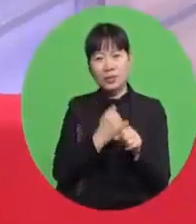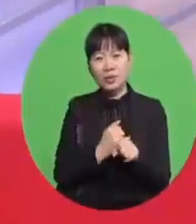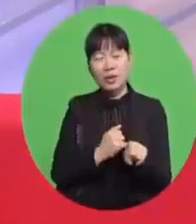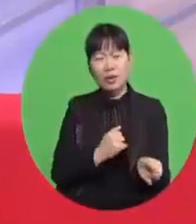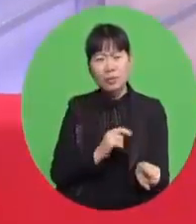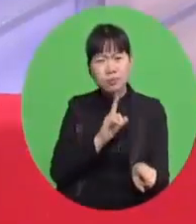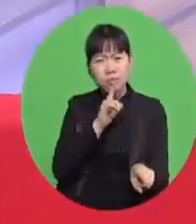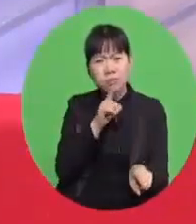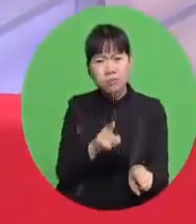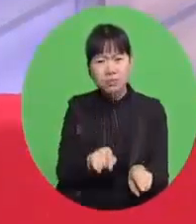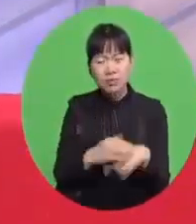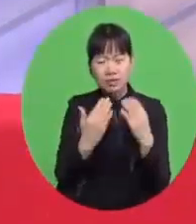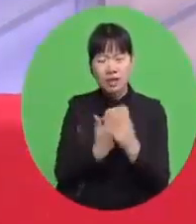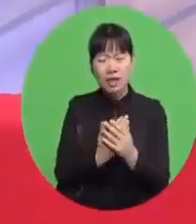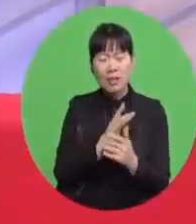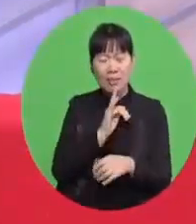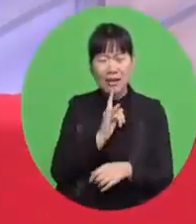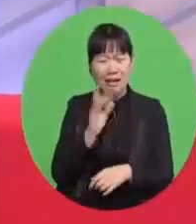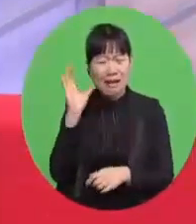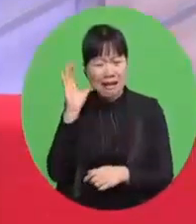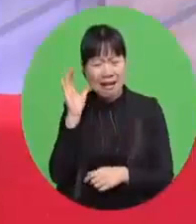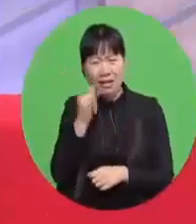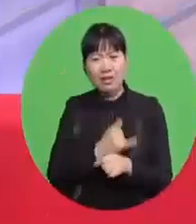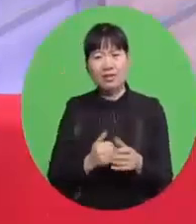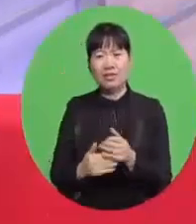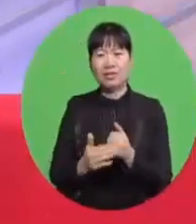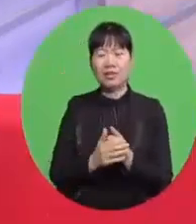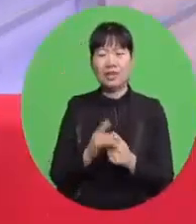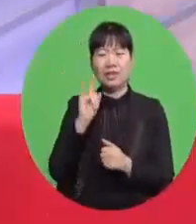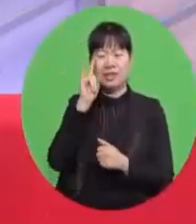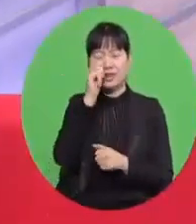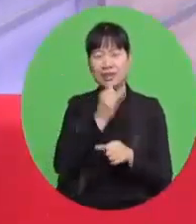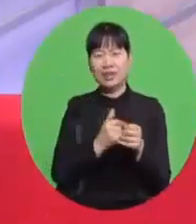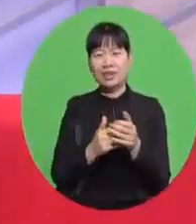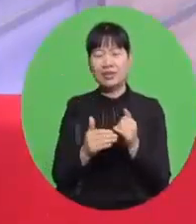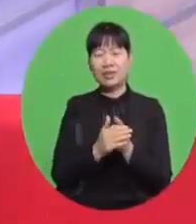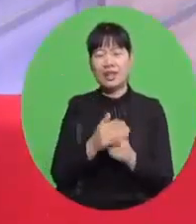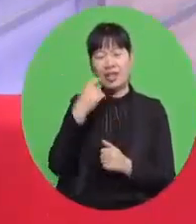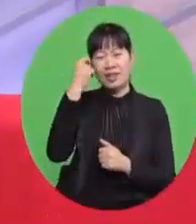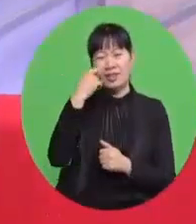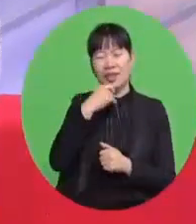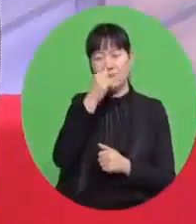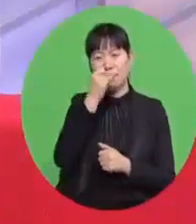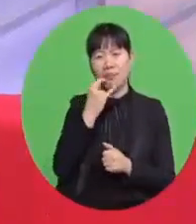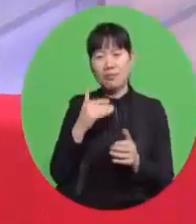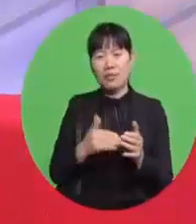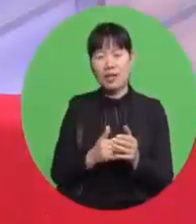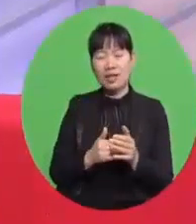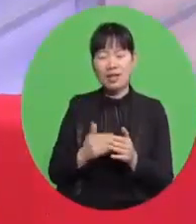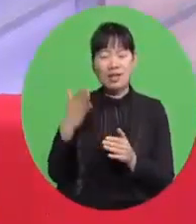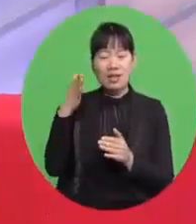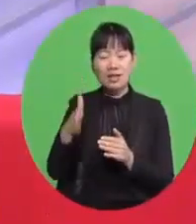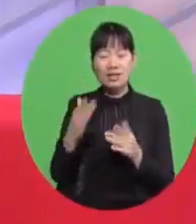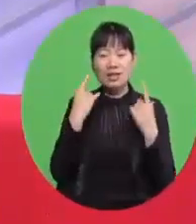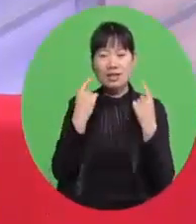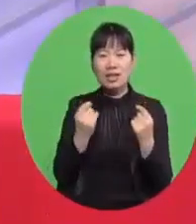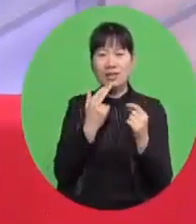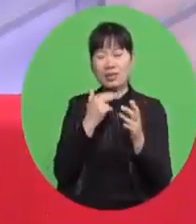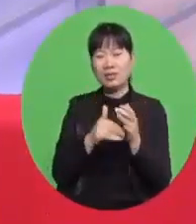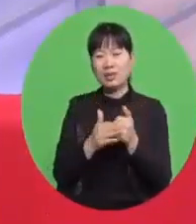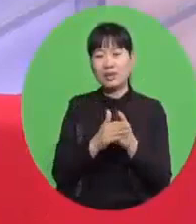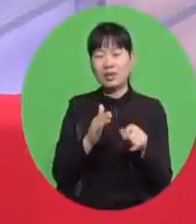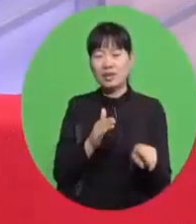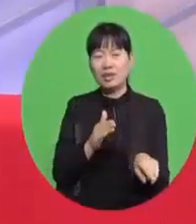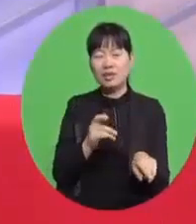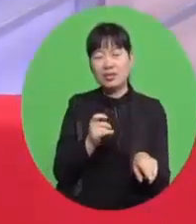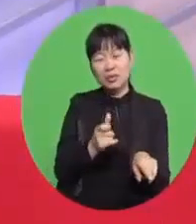뭐? 다 말했는데 뭐 이렇게 하게 되면 애도 이제 짜증이 나서 징징거리게 되는 거고요. 또 비일관적인 경우에는 좀 이것도